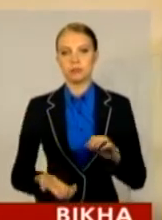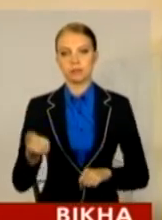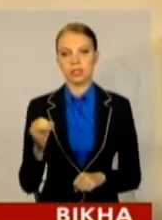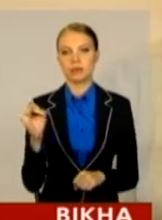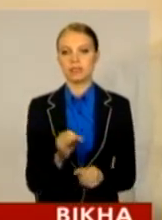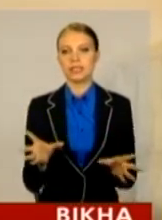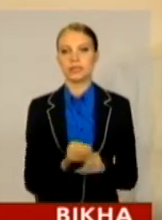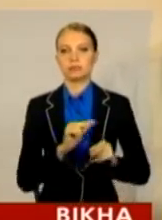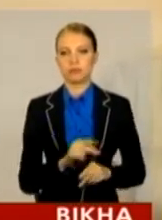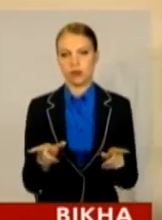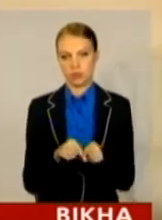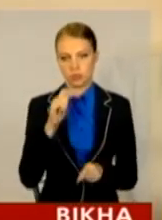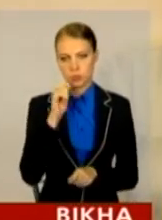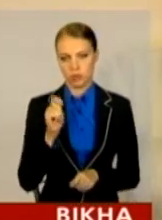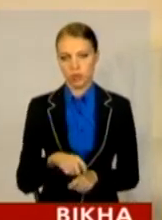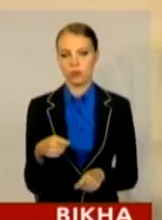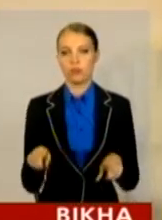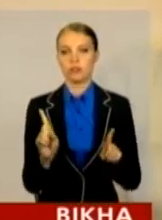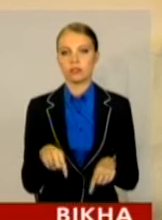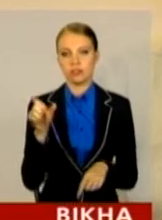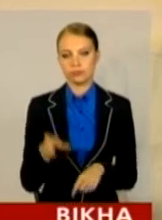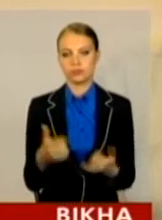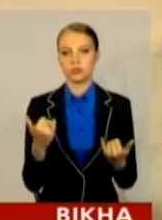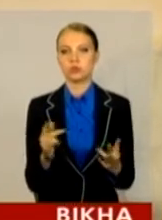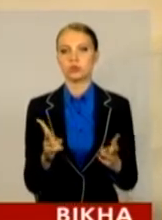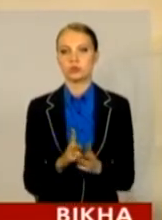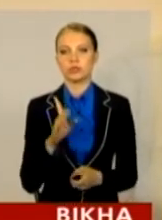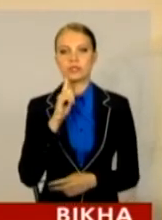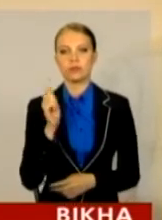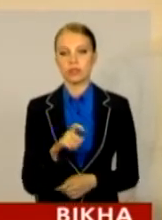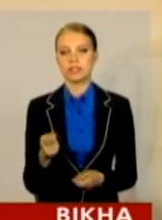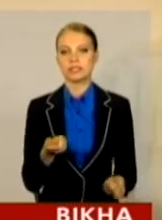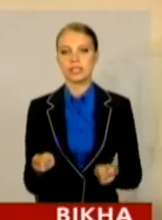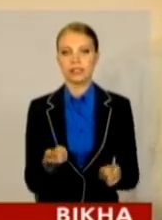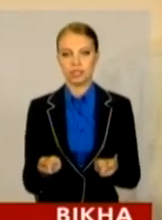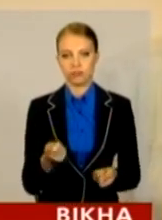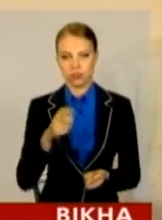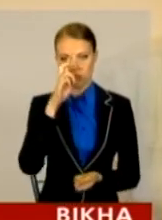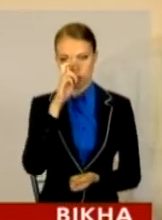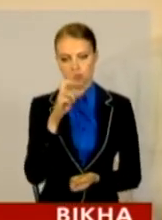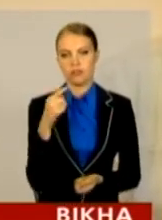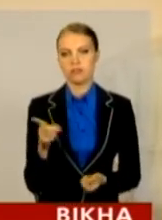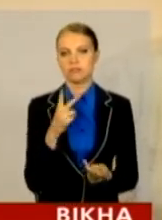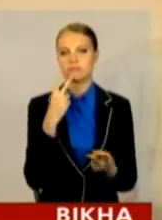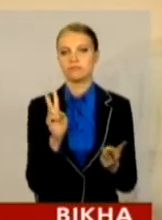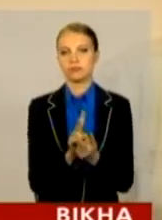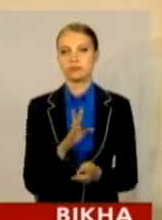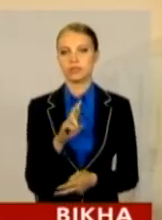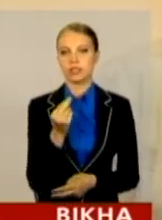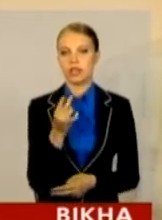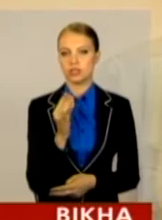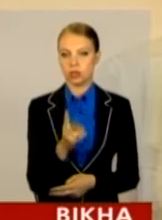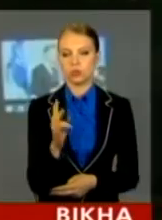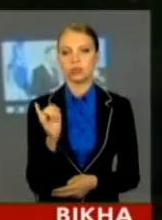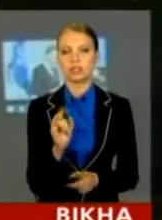і співпраці з Україною. Також Расмусен сьогодні зустрівся в Україні з керівництвом держави. Він бачився з Арсенієм